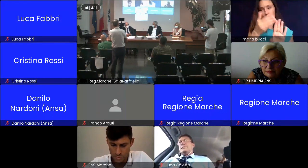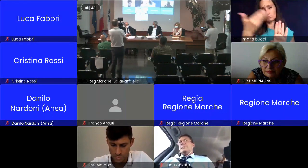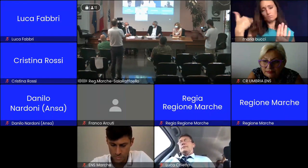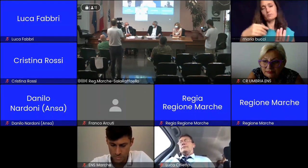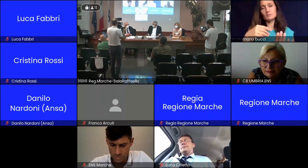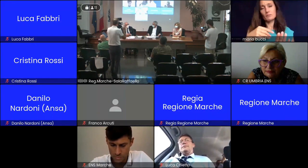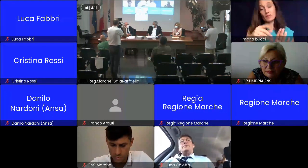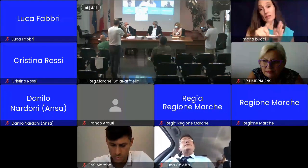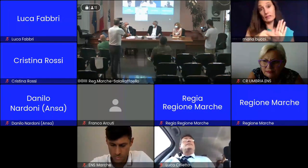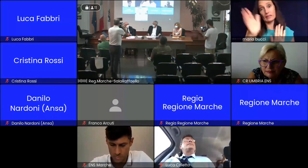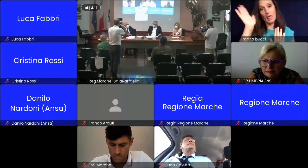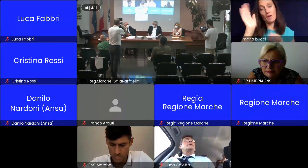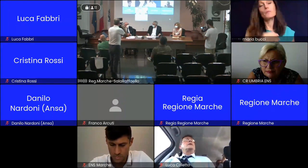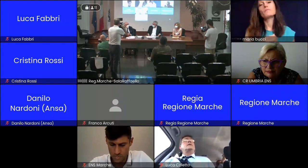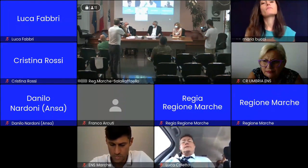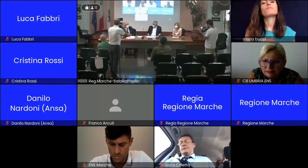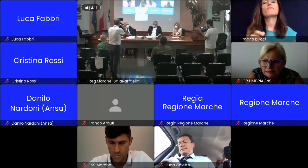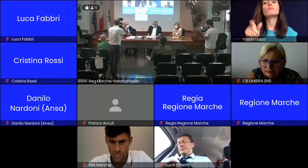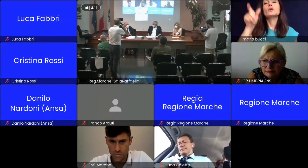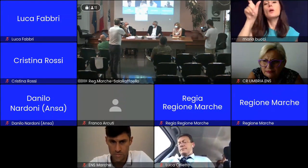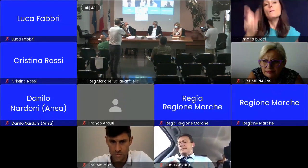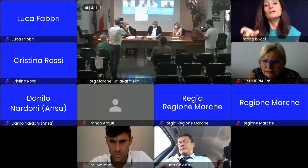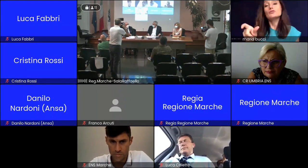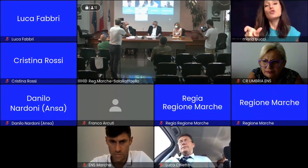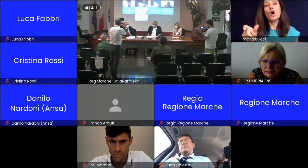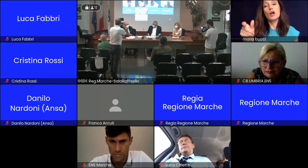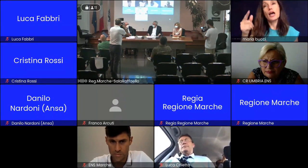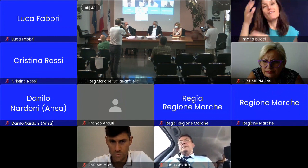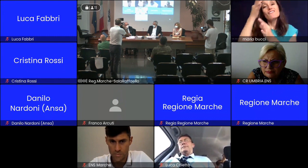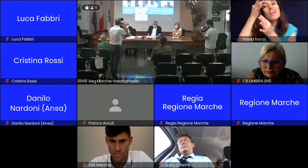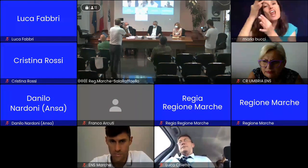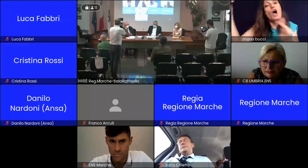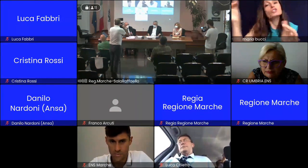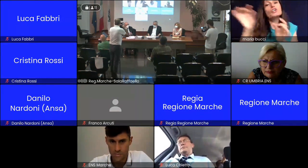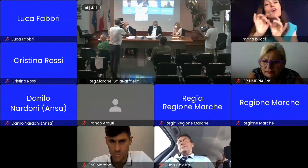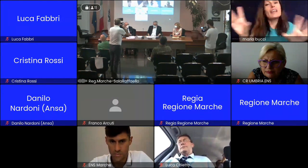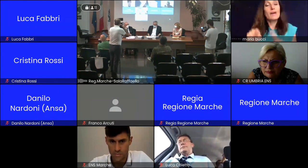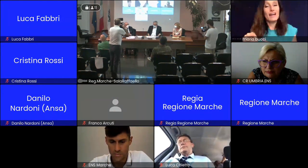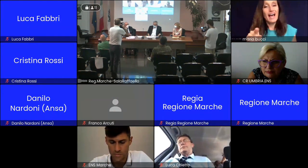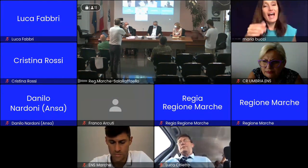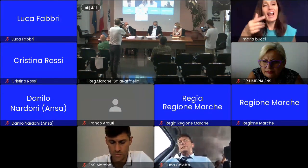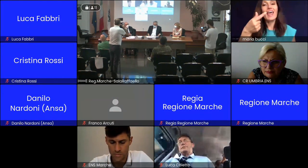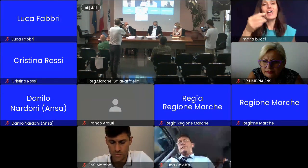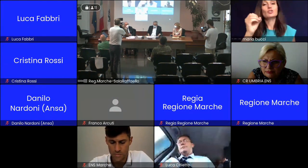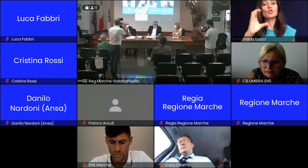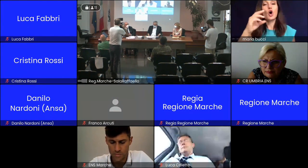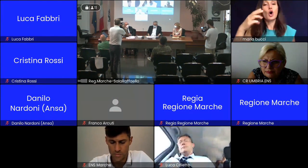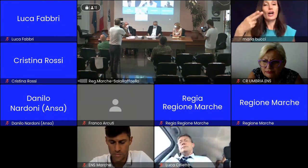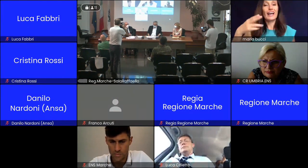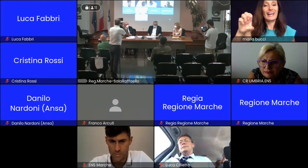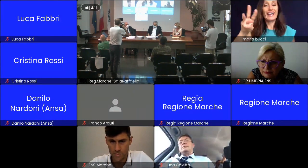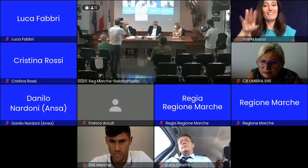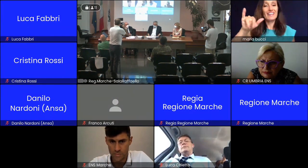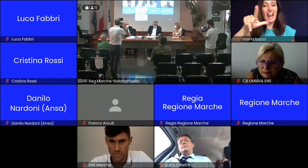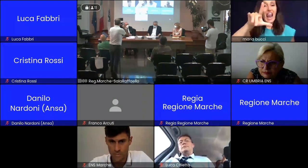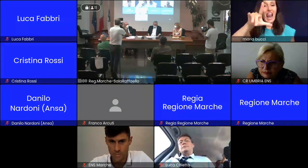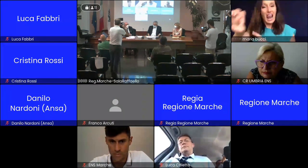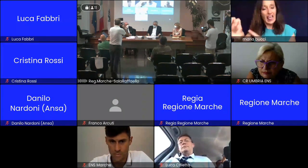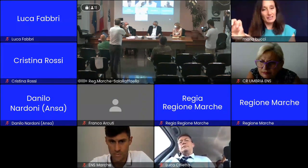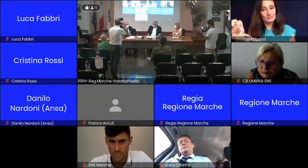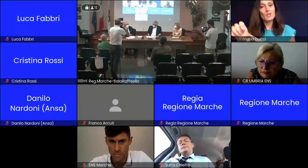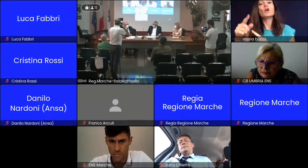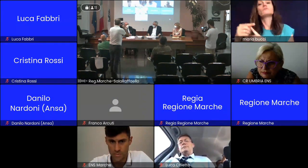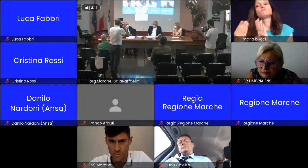un grande pensatore liberale, Alexis de Tocqueville, era stato inviato negli Stati Uniti per studiare alcune cose. Quando torna scrive un bel libro, si